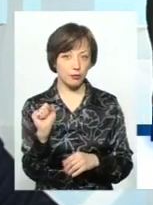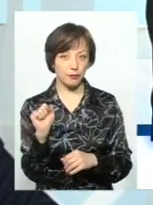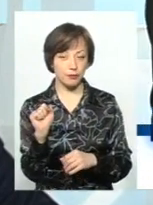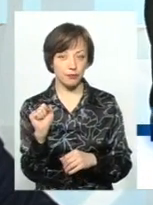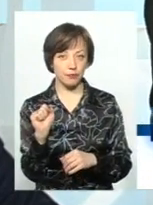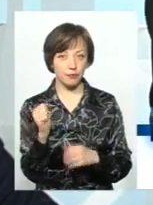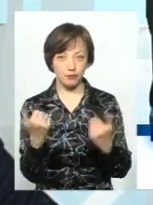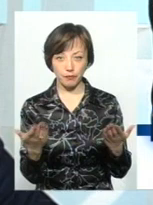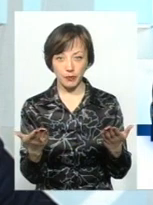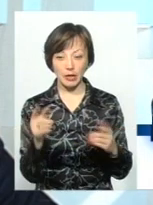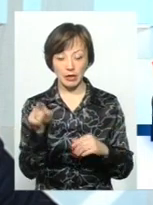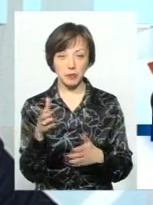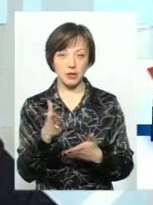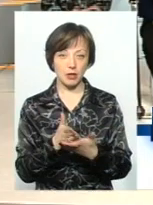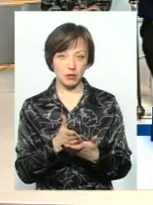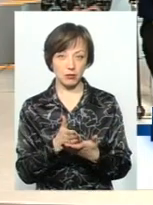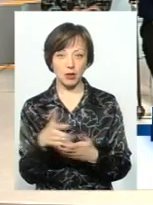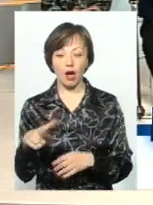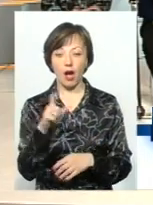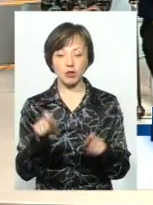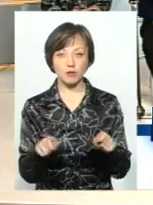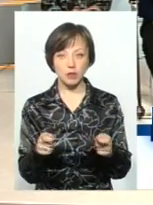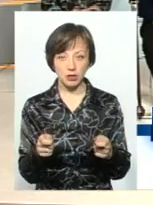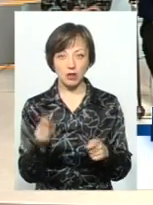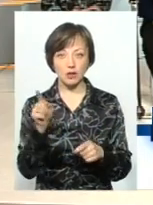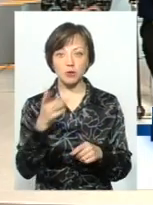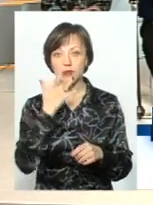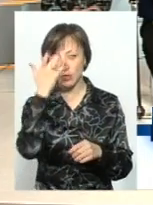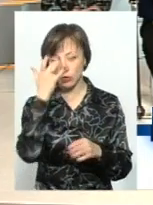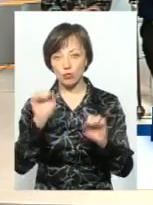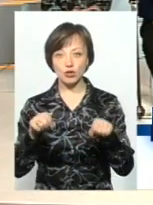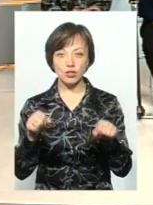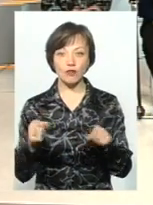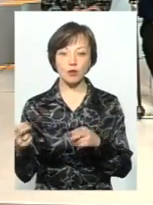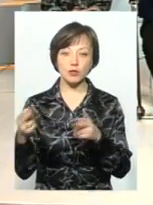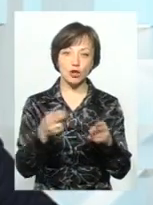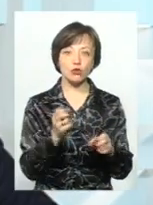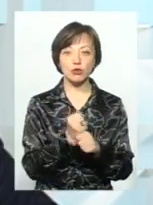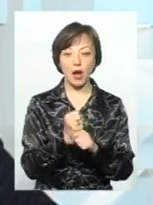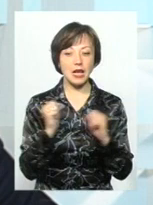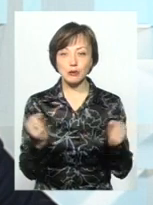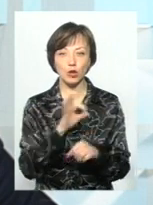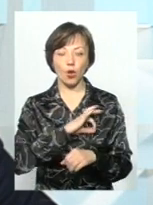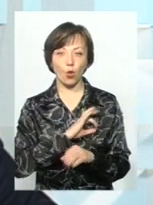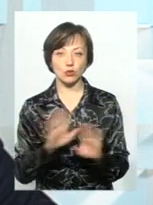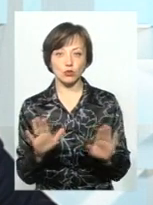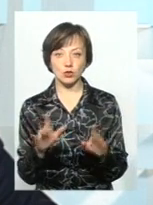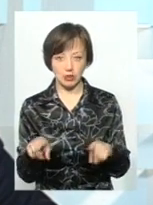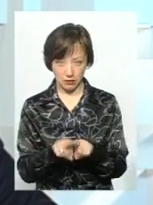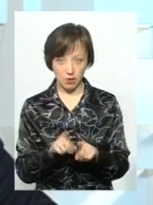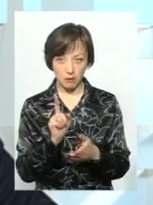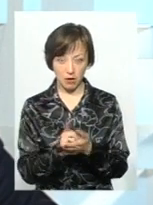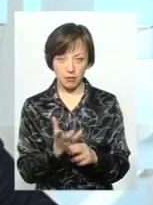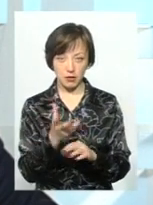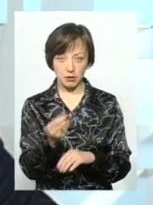Дачний якийсь будиночок, і там є газова плита, і вони там влітку, можливо, приїжджають, щось там роблять, а зимою не користуються. Вони так само мали